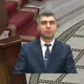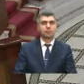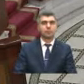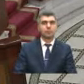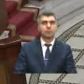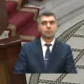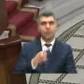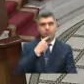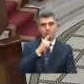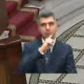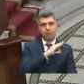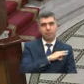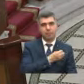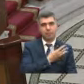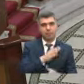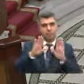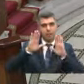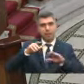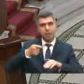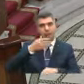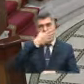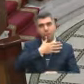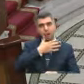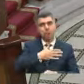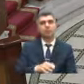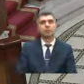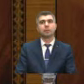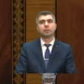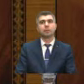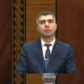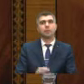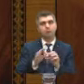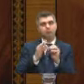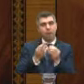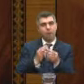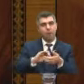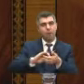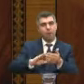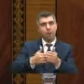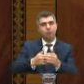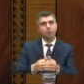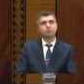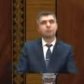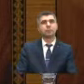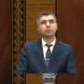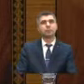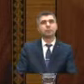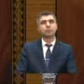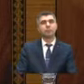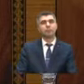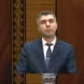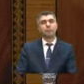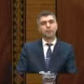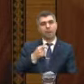بسم الله الرحمن الرحيم، والصلاة والسلام على أشرف المرسلين سيدنا محمد وعلى آله وأصحابه أجمعين. السيد رئيس